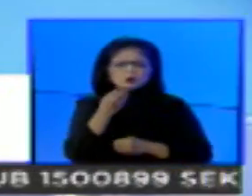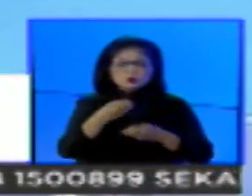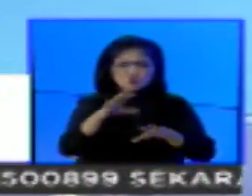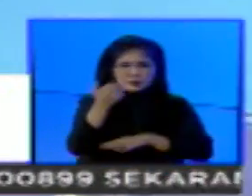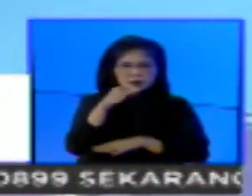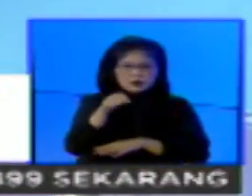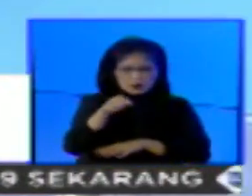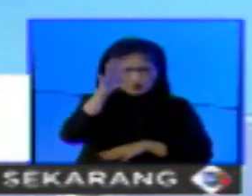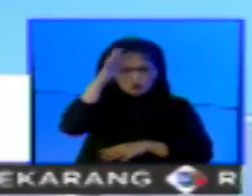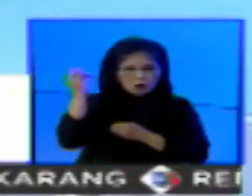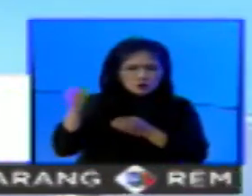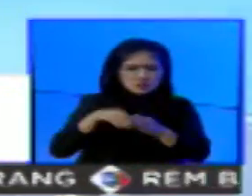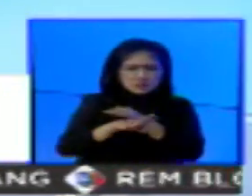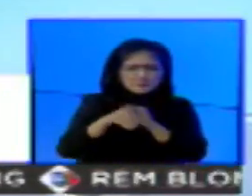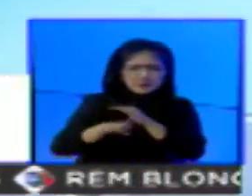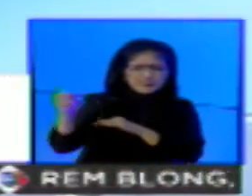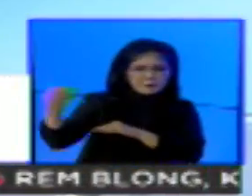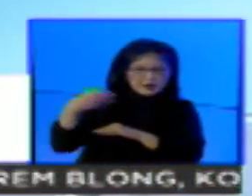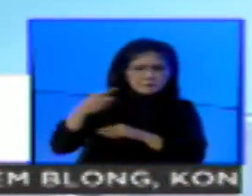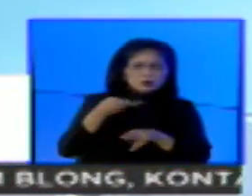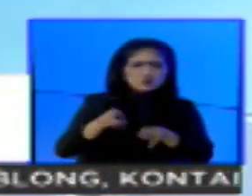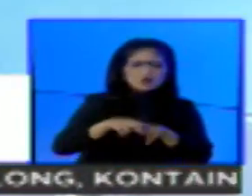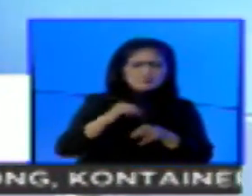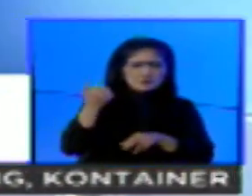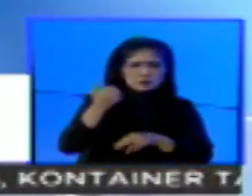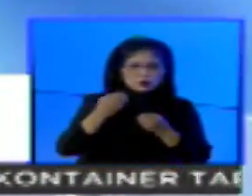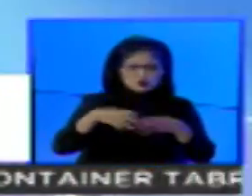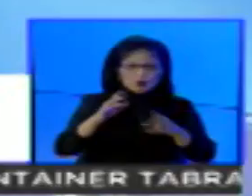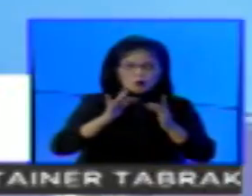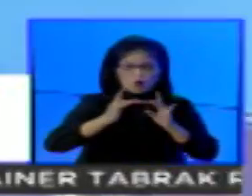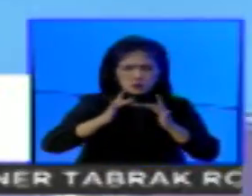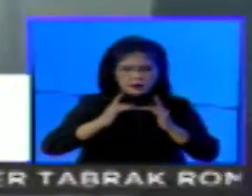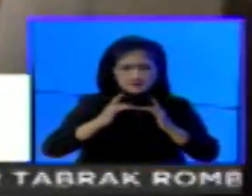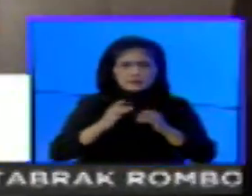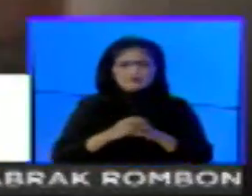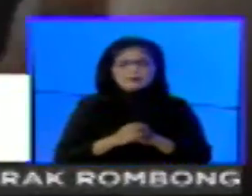pengorder serta memiliki data artis terlibat prostitusi online.